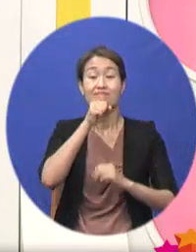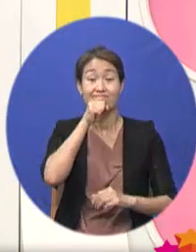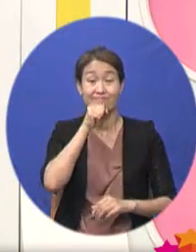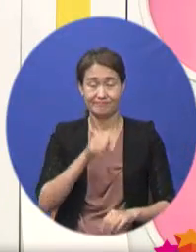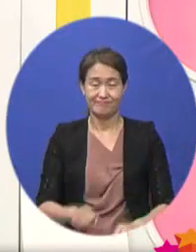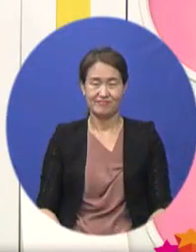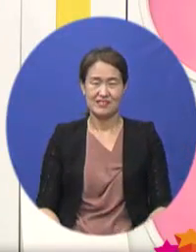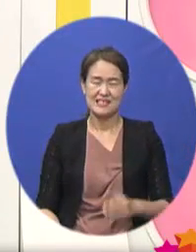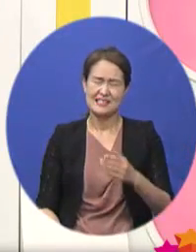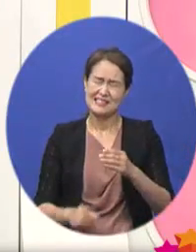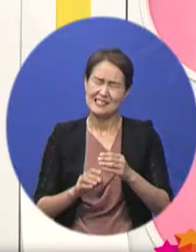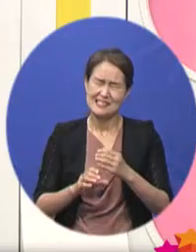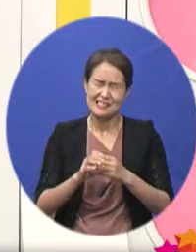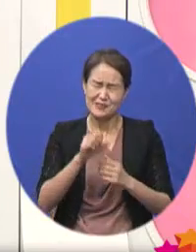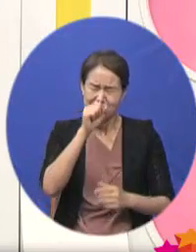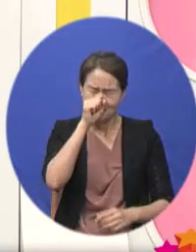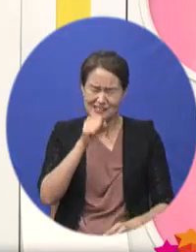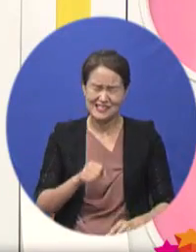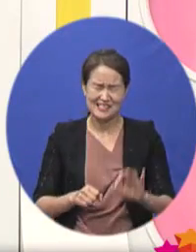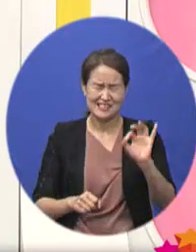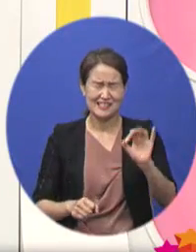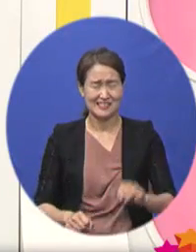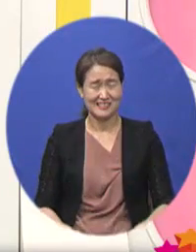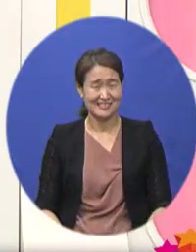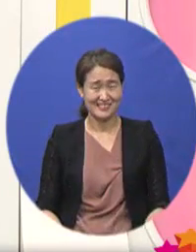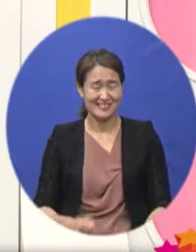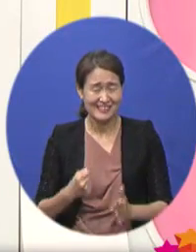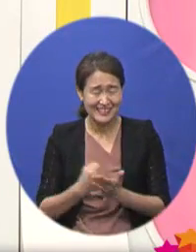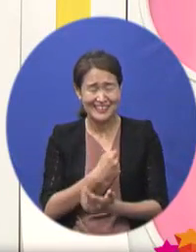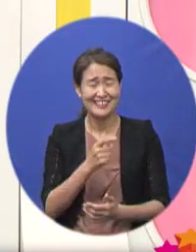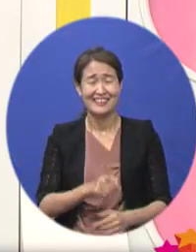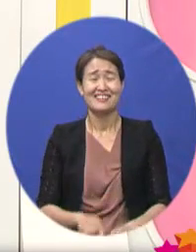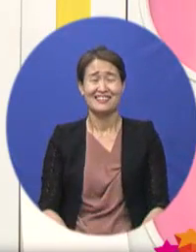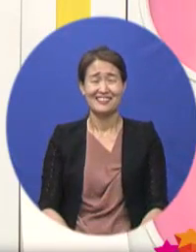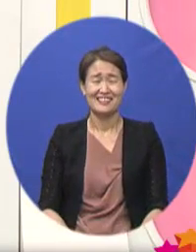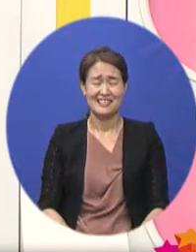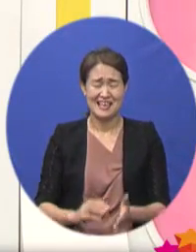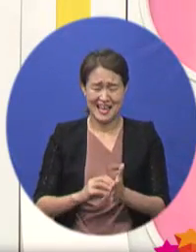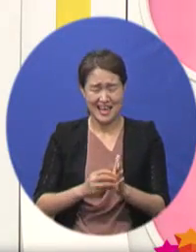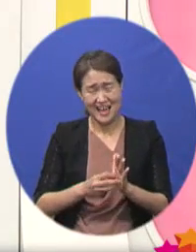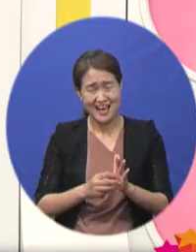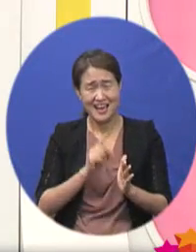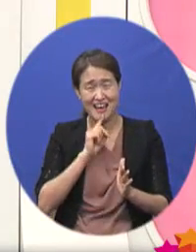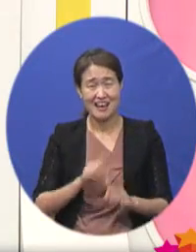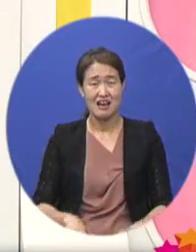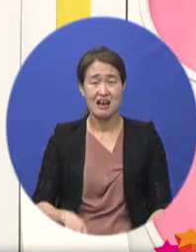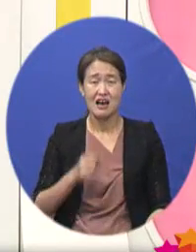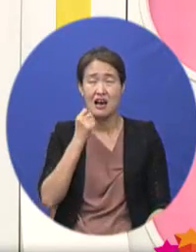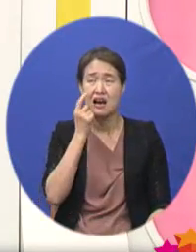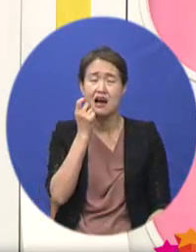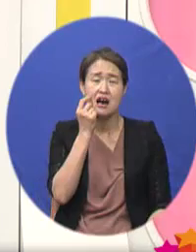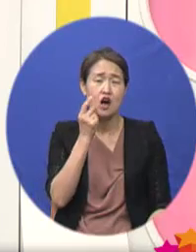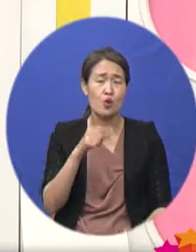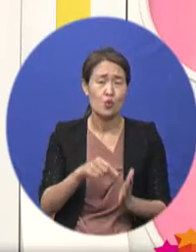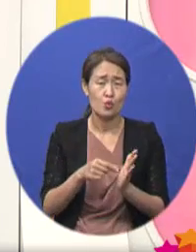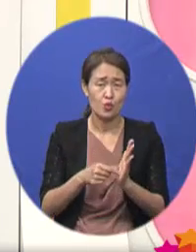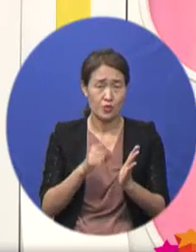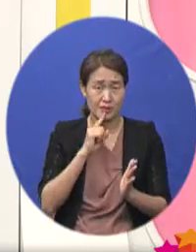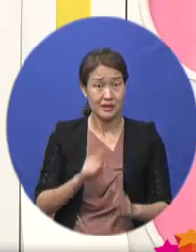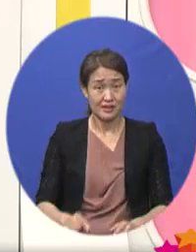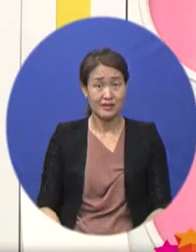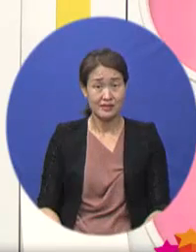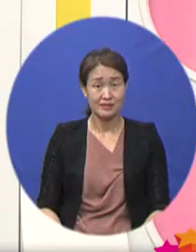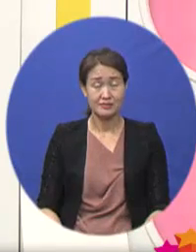드릴게요. 아, 보너스가 박자에서 10점 나왔습니다. 네, 보너스가 네. 20점 드리지 그렇게 또 인생하게 그러면 네. 한 달밖에 안 되셨다 하잖아요. 그래요. 뭐